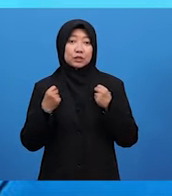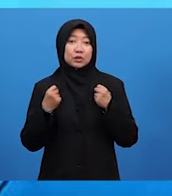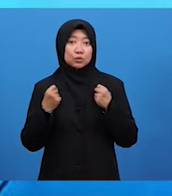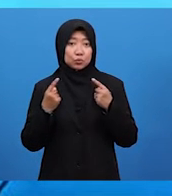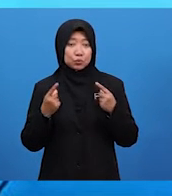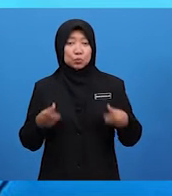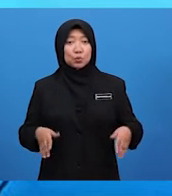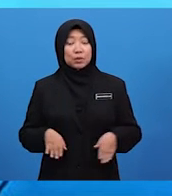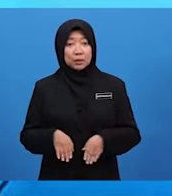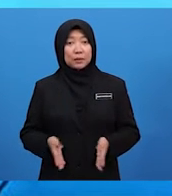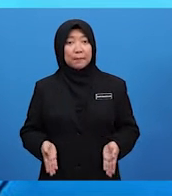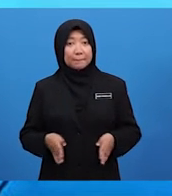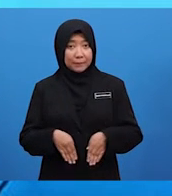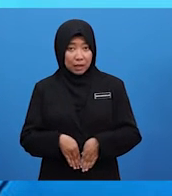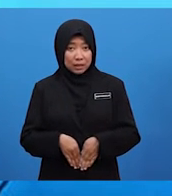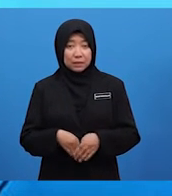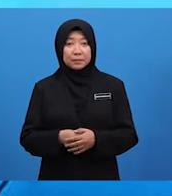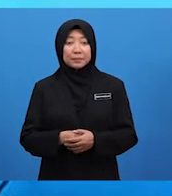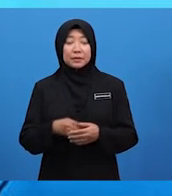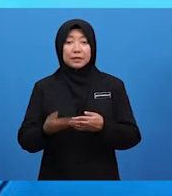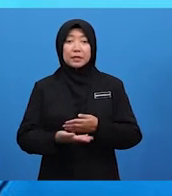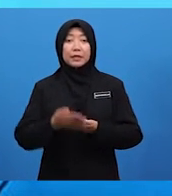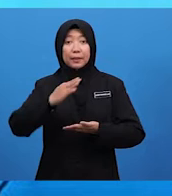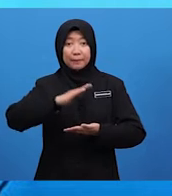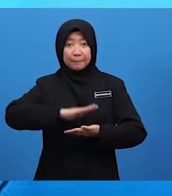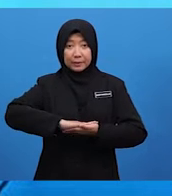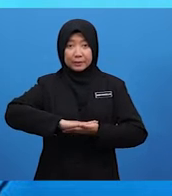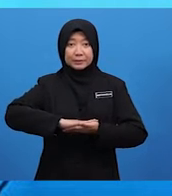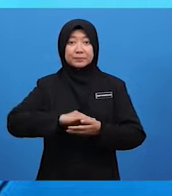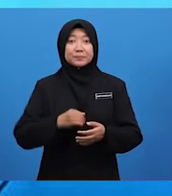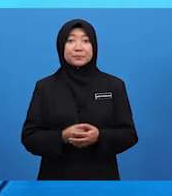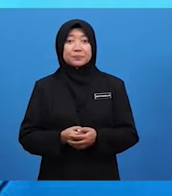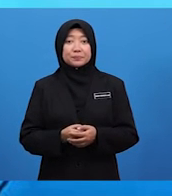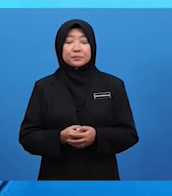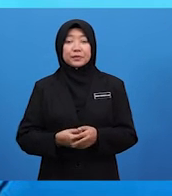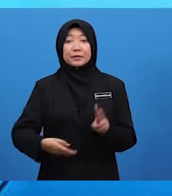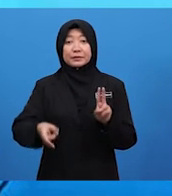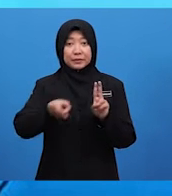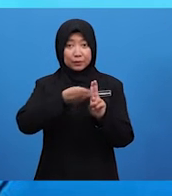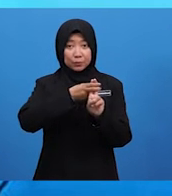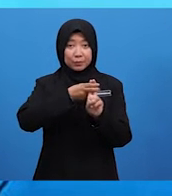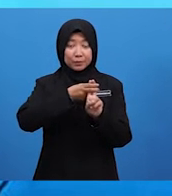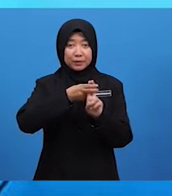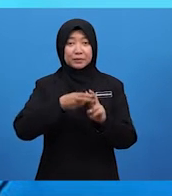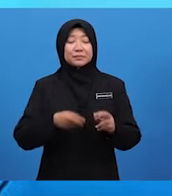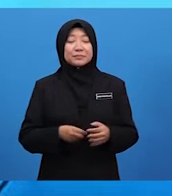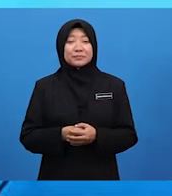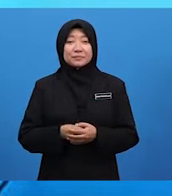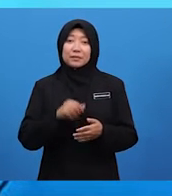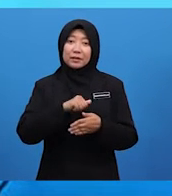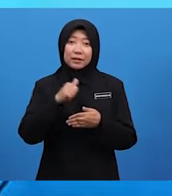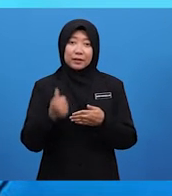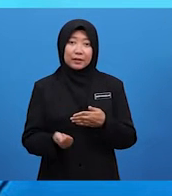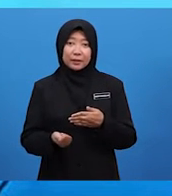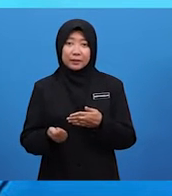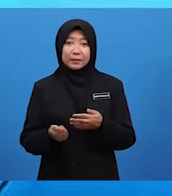terbalik. Keempat, kelepek. Kelima, cangkuk dan palang. Dan yang terakhir,